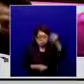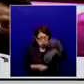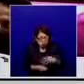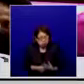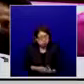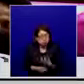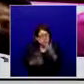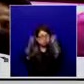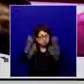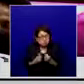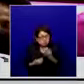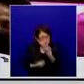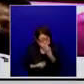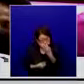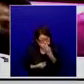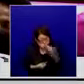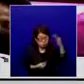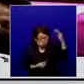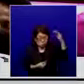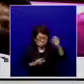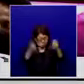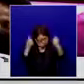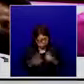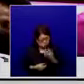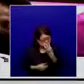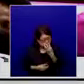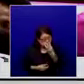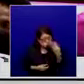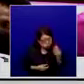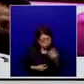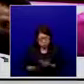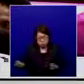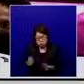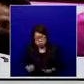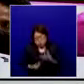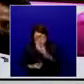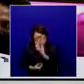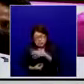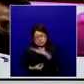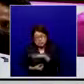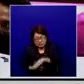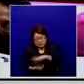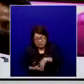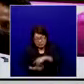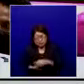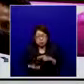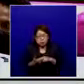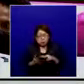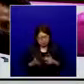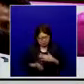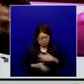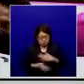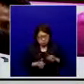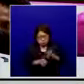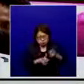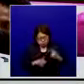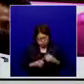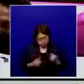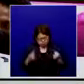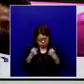ใส่ให้ผู้ใหญ่ก่อนแล้วค่อยอุ้มเด็กแปลว่าอะไรครับแปลว่าเราต้องแข็งแรงก่อนแล้วเราค่อยไปชำระ